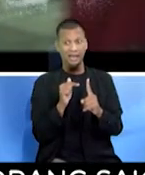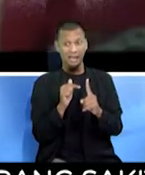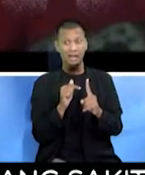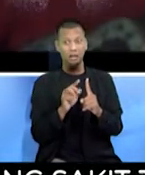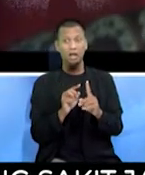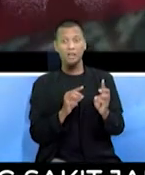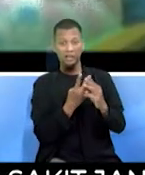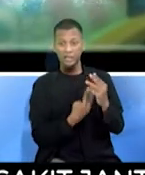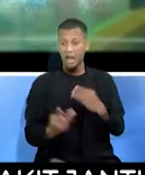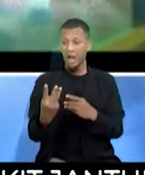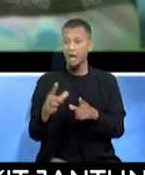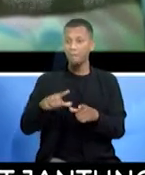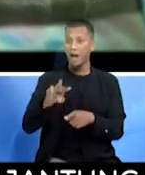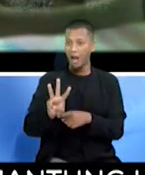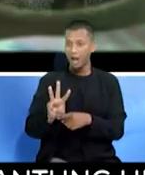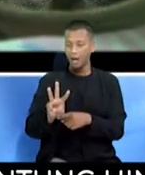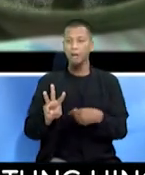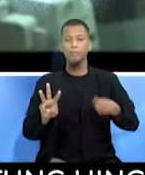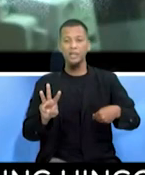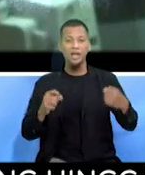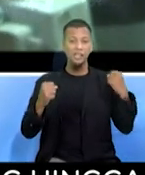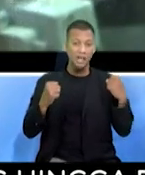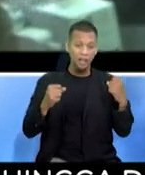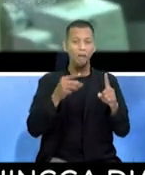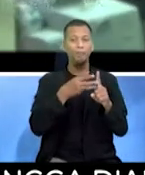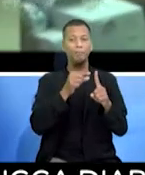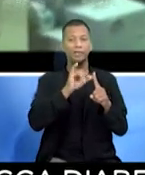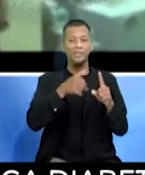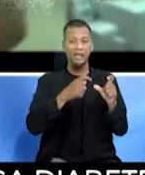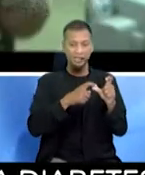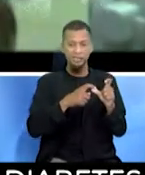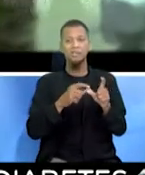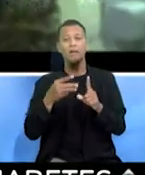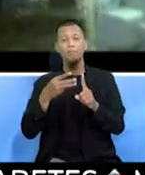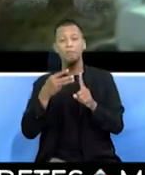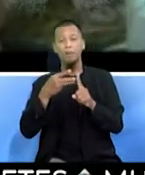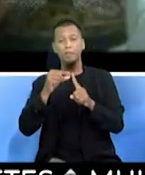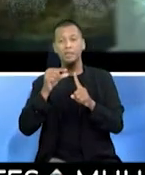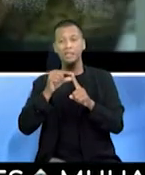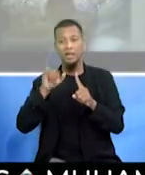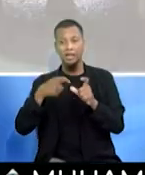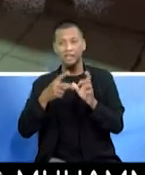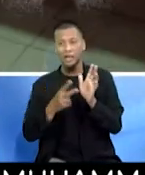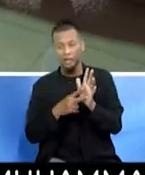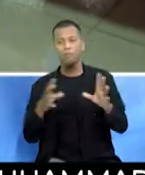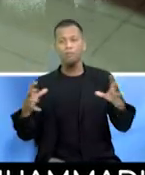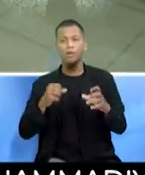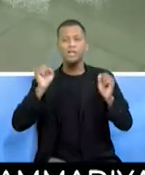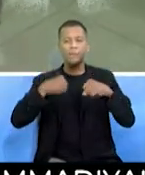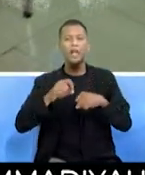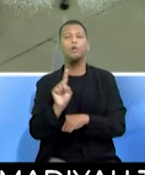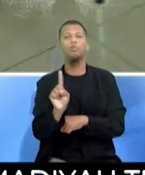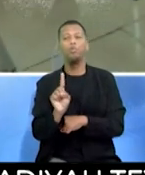DJSN, Kemenkes, dan BPJS, ini diamanakan untuk terlebih dahulu menyepakati sebetulnya apa definisi operasional dari kelas standar ini, seperti